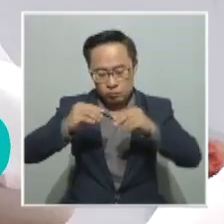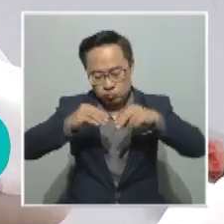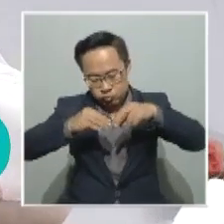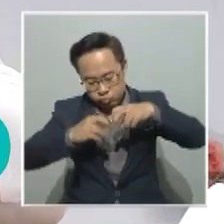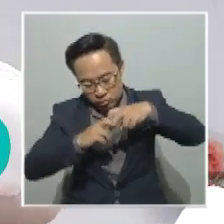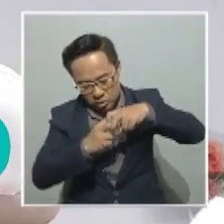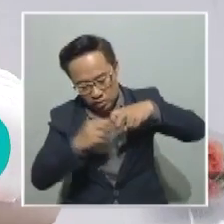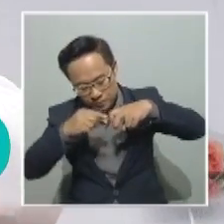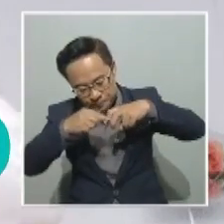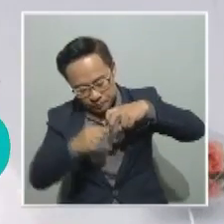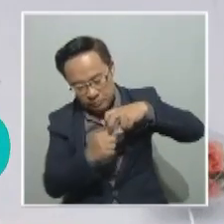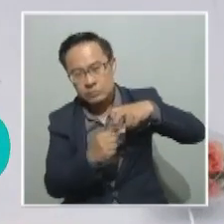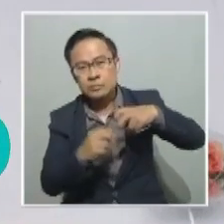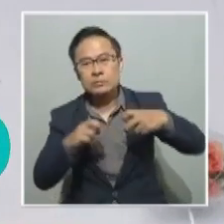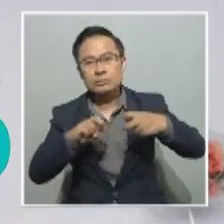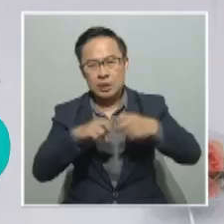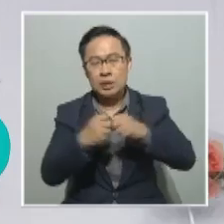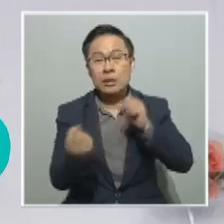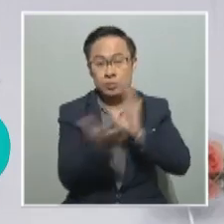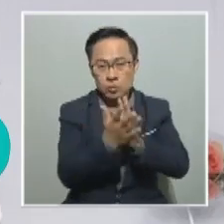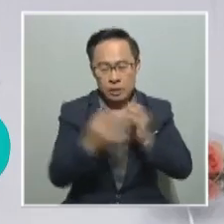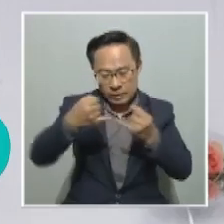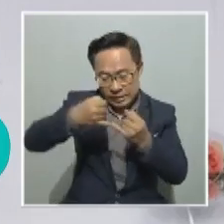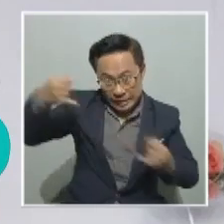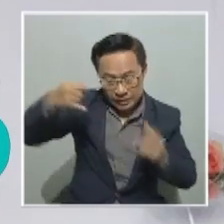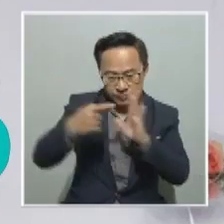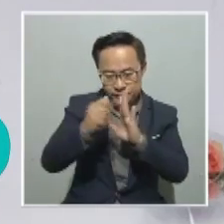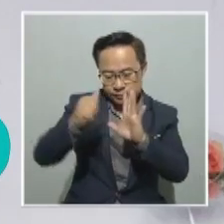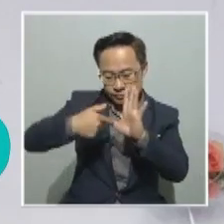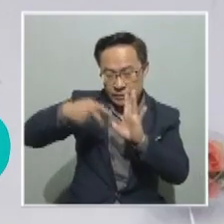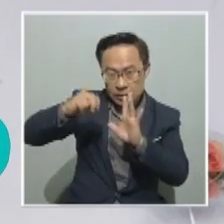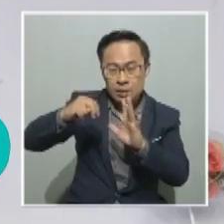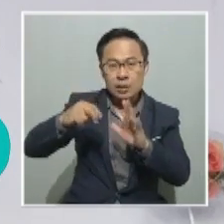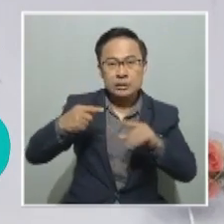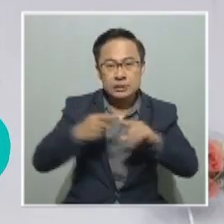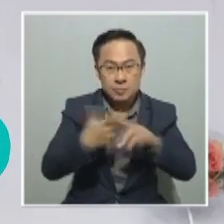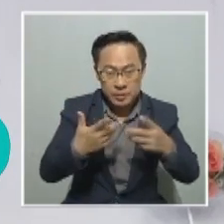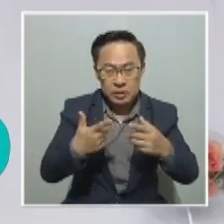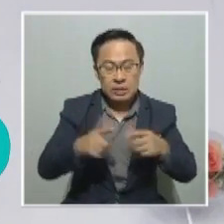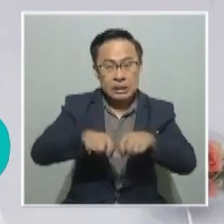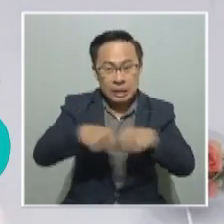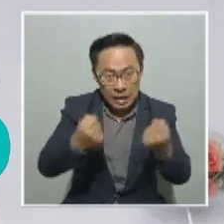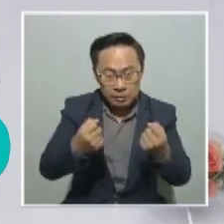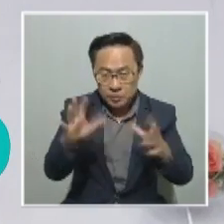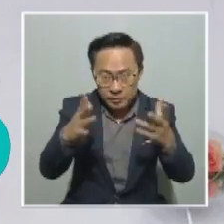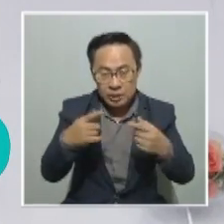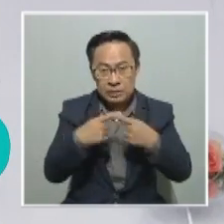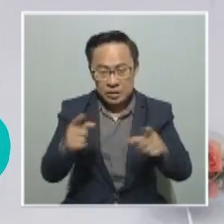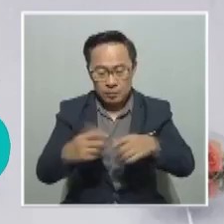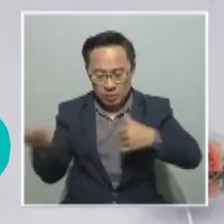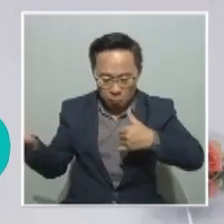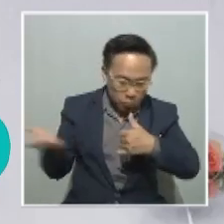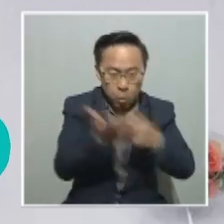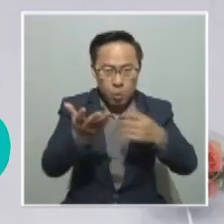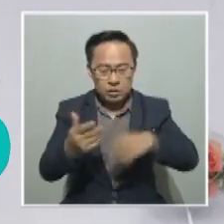ไอ้ตรงถุงที่ต้องหย่อนเนี่ย ใช่จริงๆแล้วเนี่ยเส้นเอ็นเนี่ยอาจจะไม่ได้เป็นเลยเขาบอกว่า การเส้นเอ็นขาดสมมุติเราไปกระแทกจนเส้นเอ็นขา